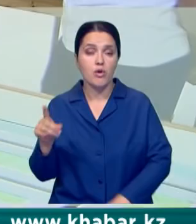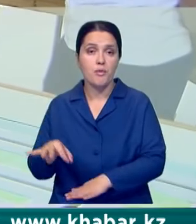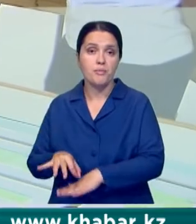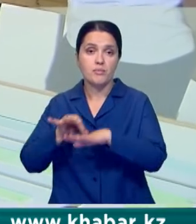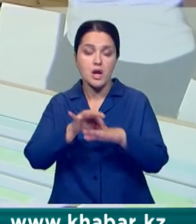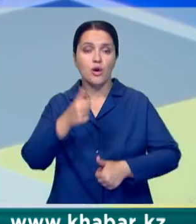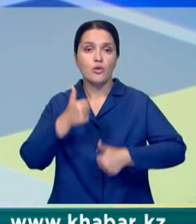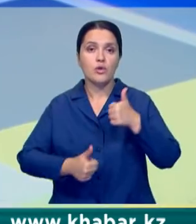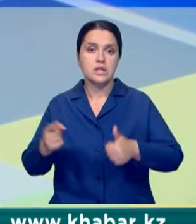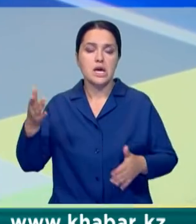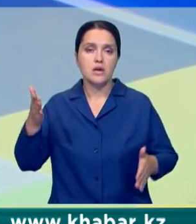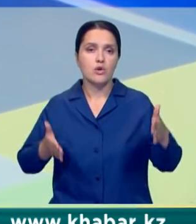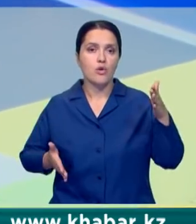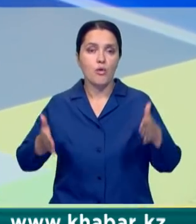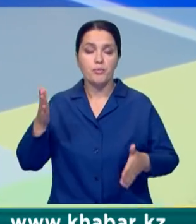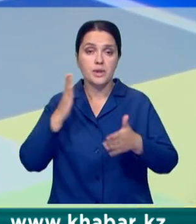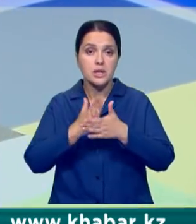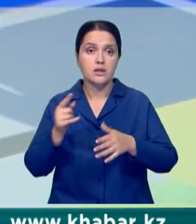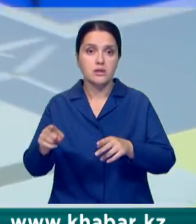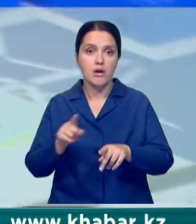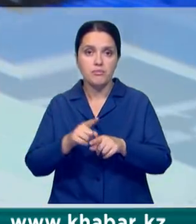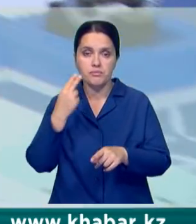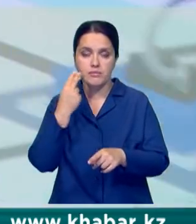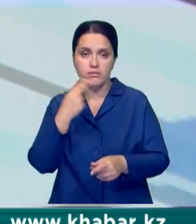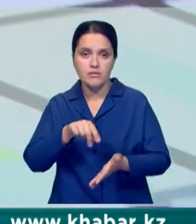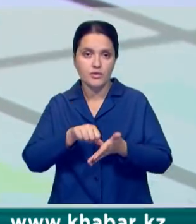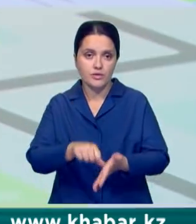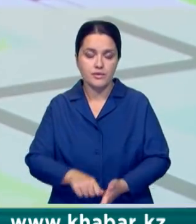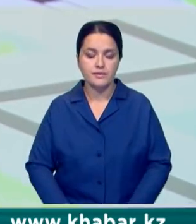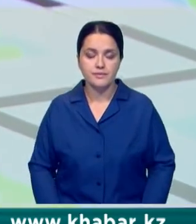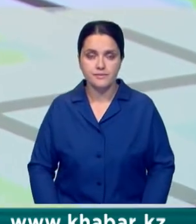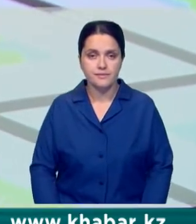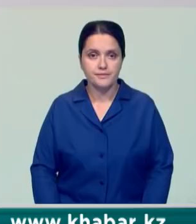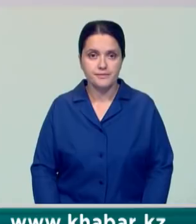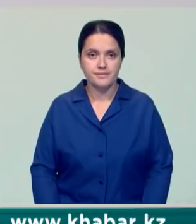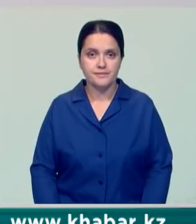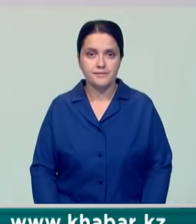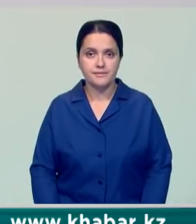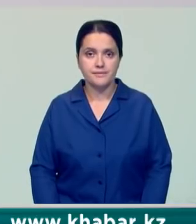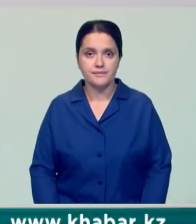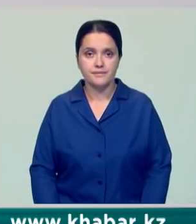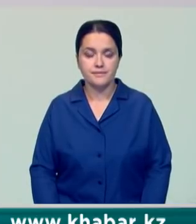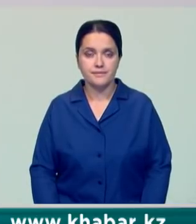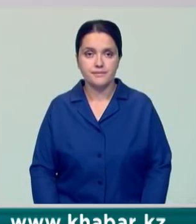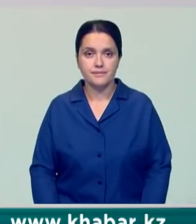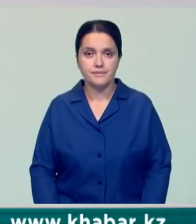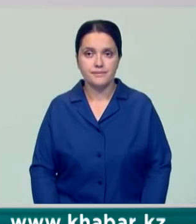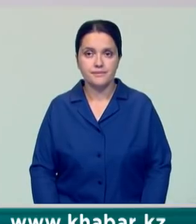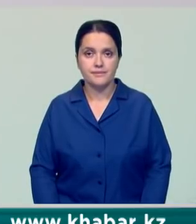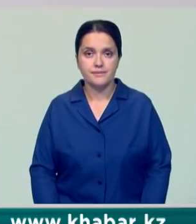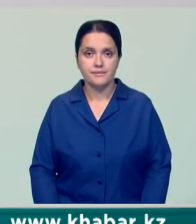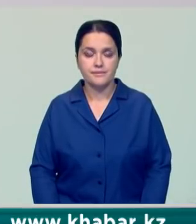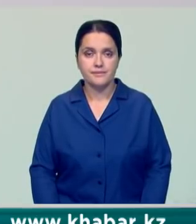многозадачного робота на игровом поле ему не было равных основная цель на игровом поле для